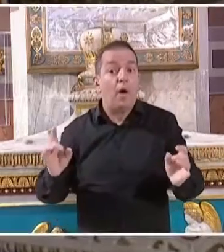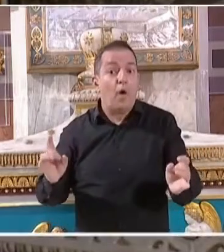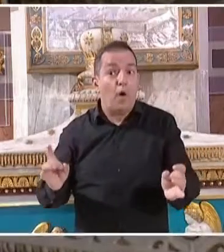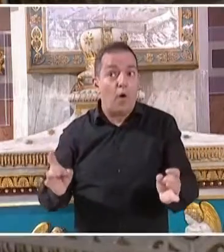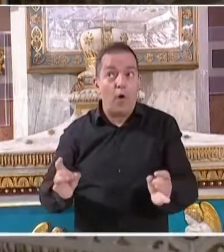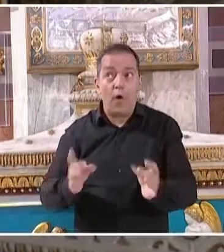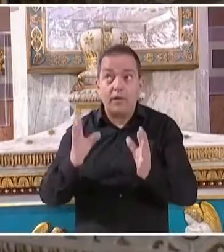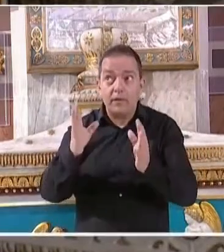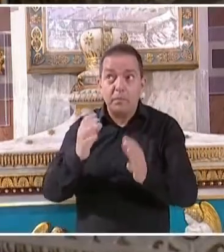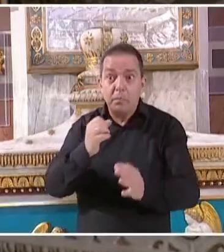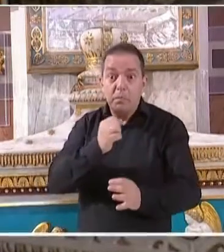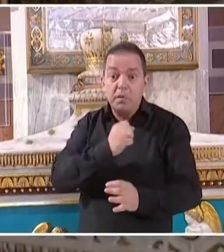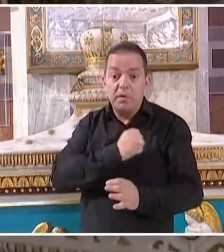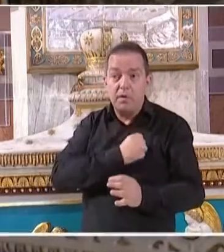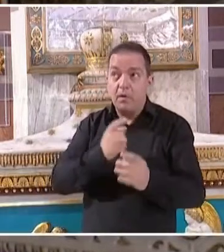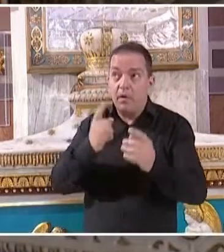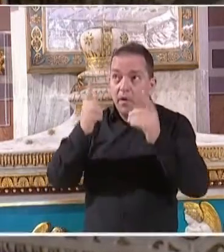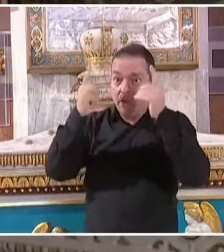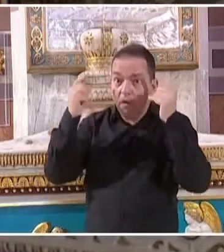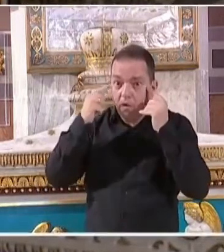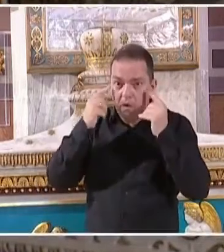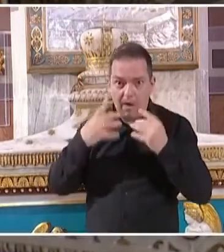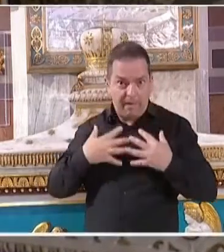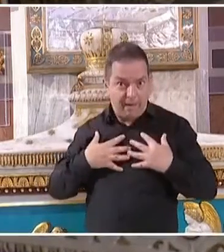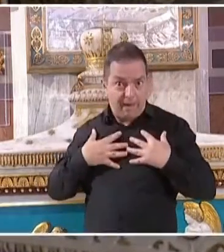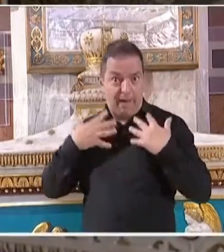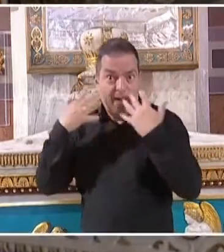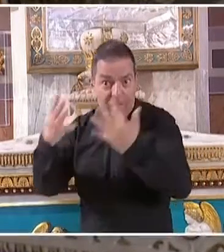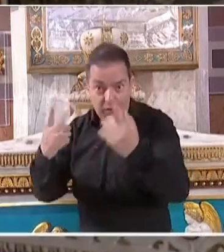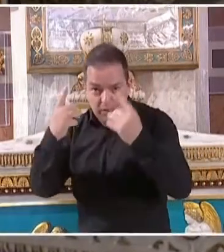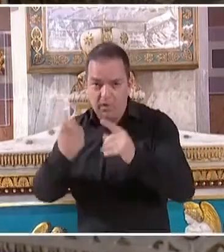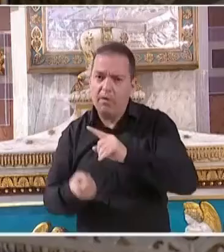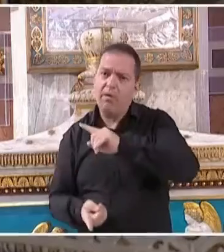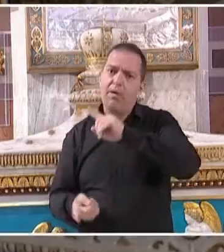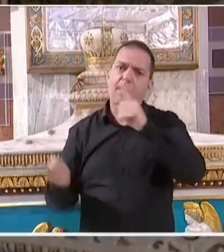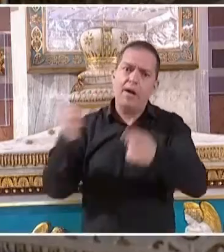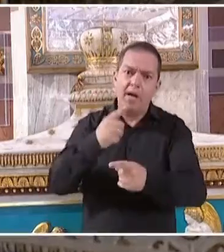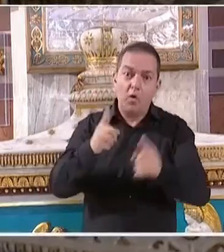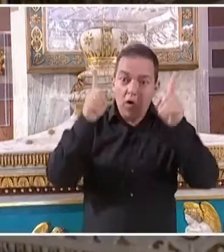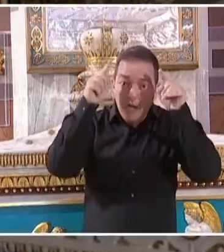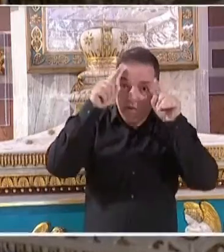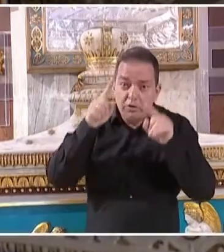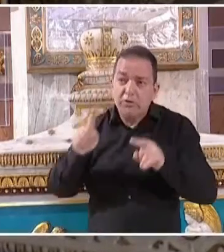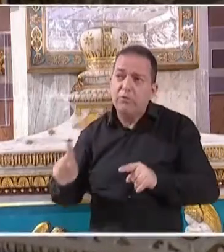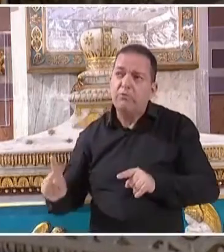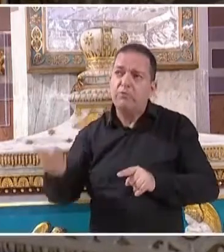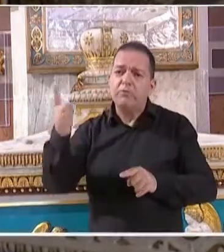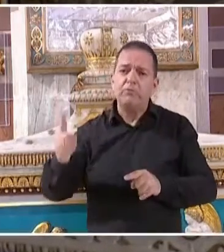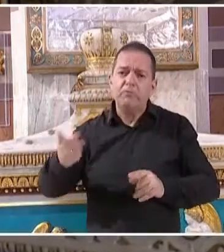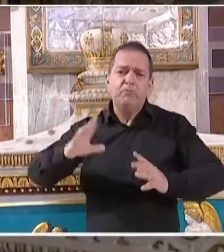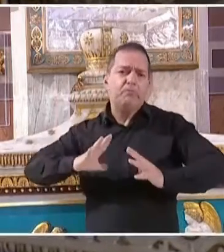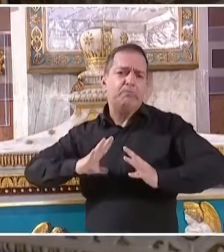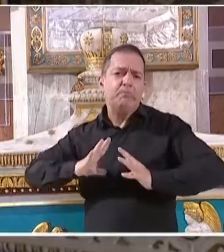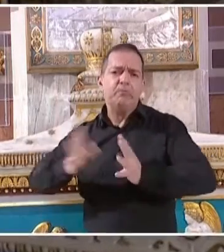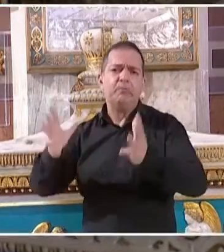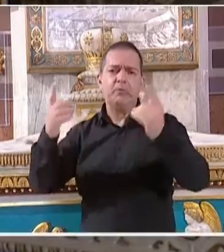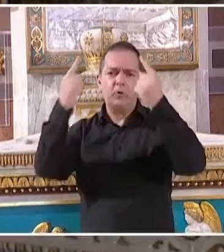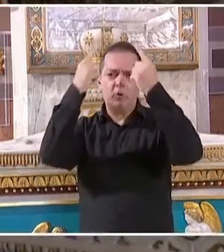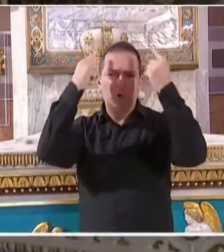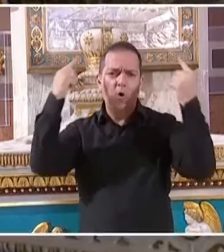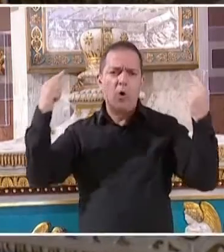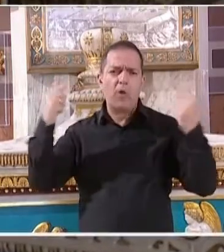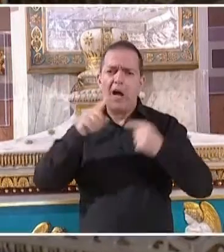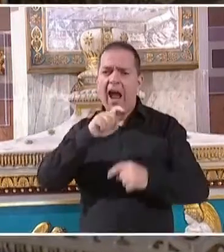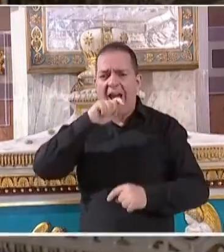Τον αγαπούν, αλλά αντίθετα Τον μισούν με αφάνταστα μεγάλη